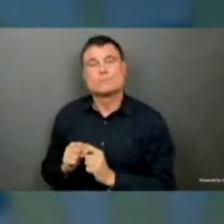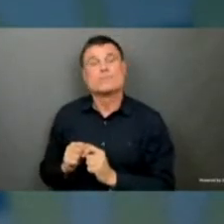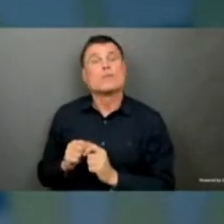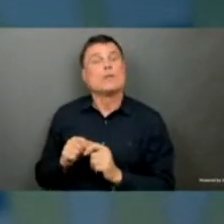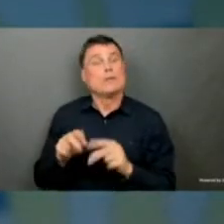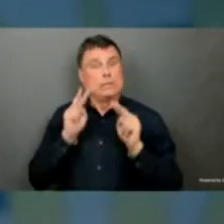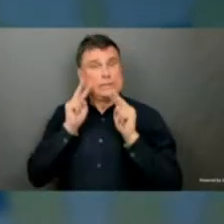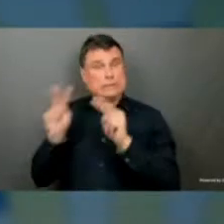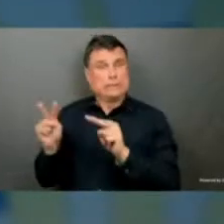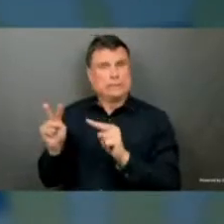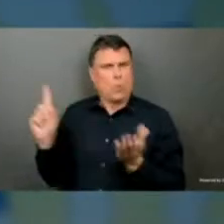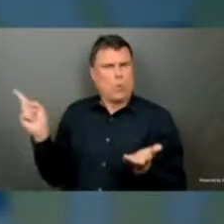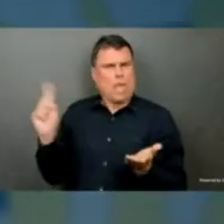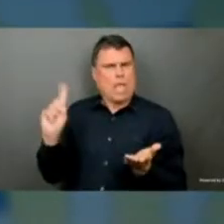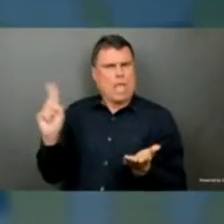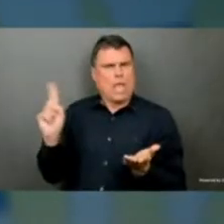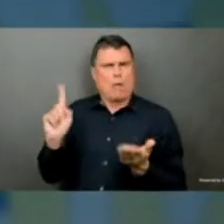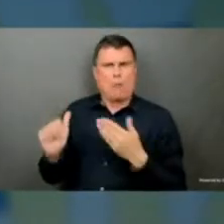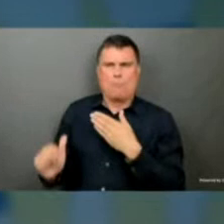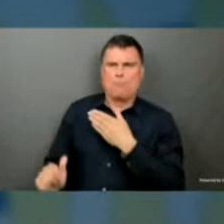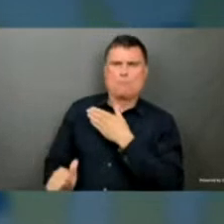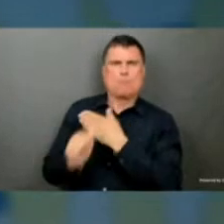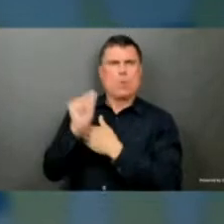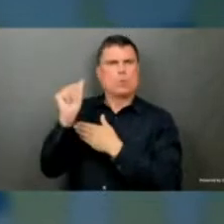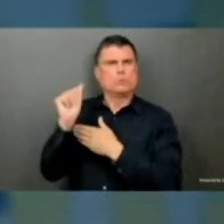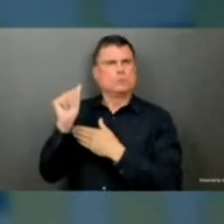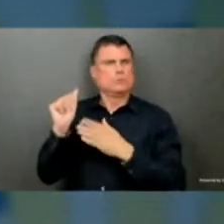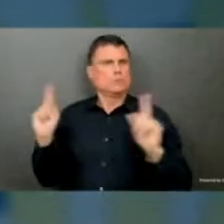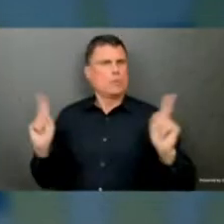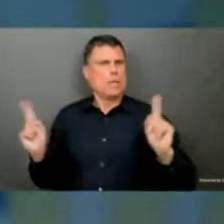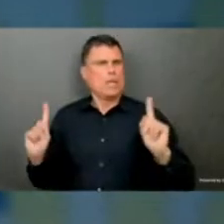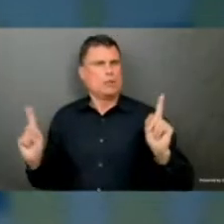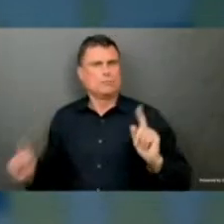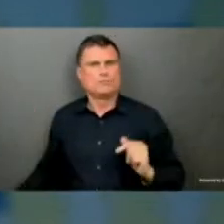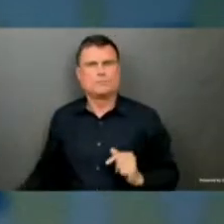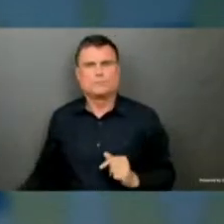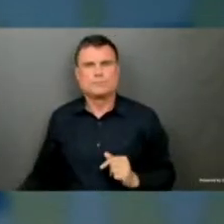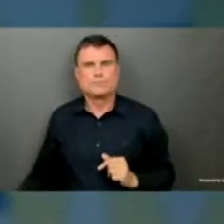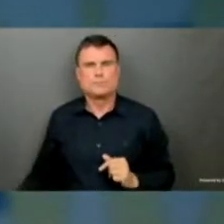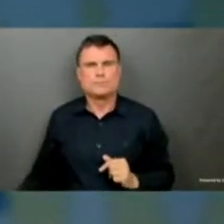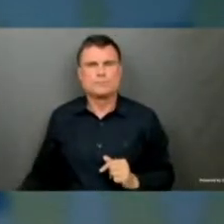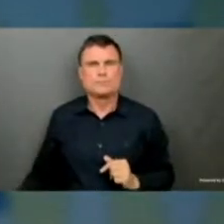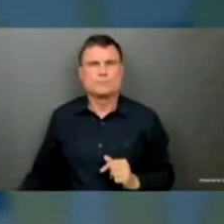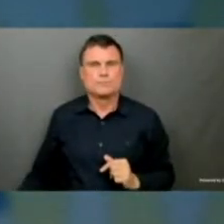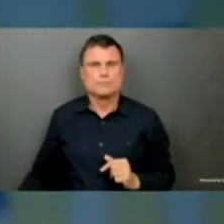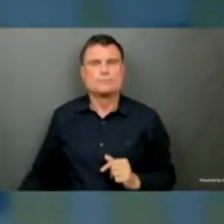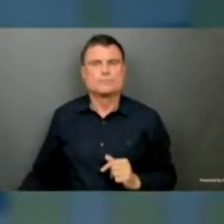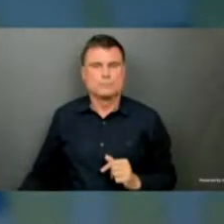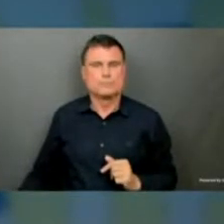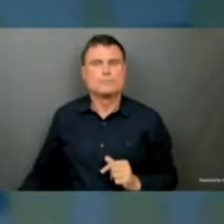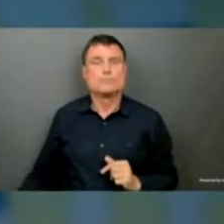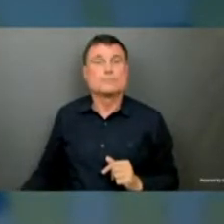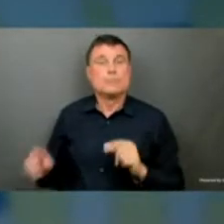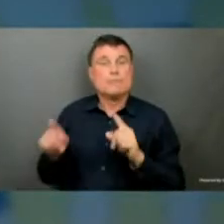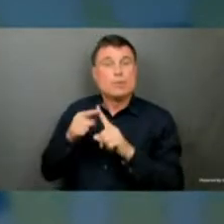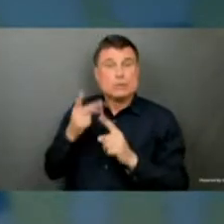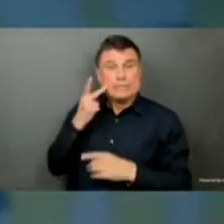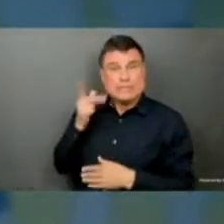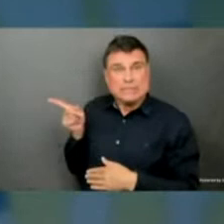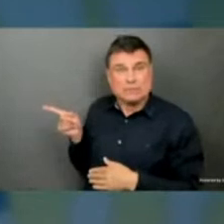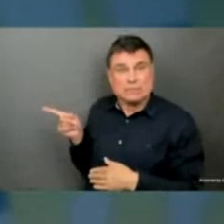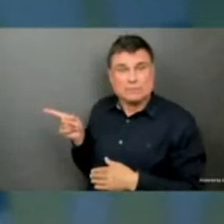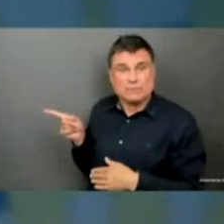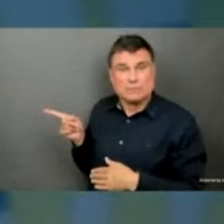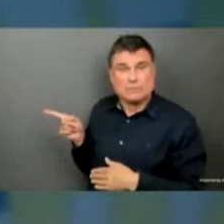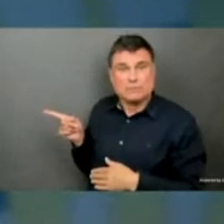从12月13号打第一针到今年的5月1号这个间隔的